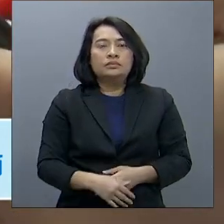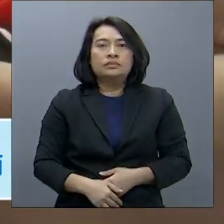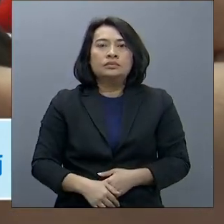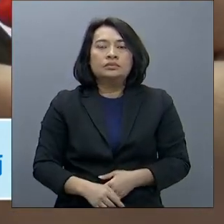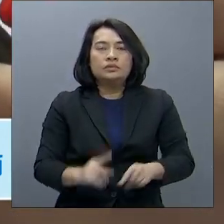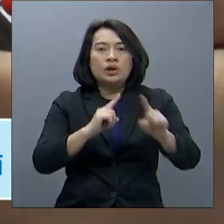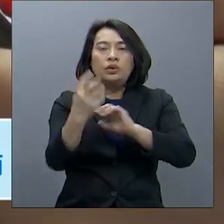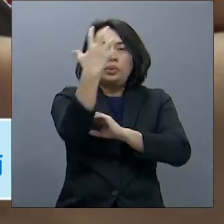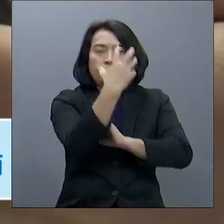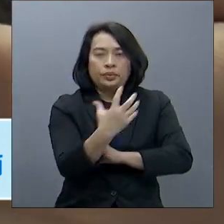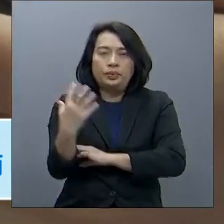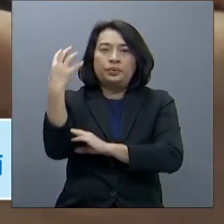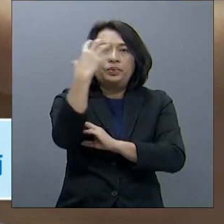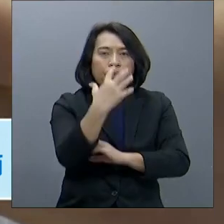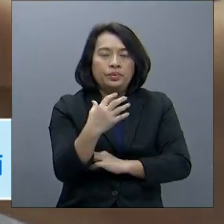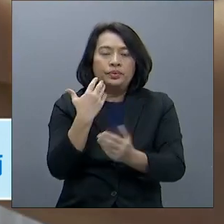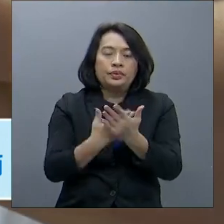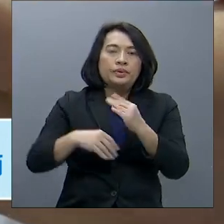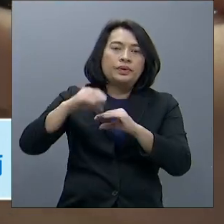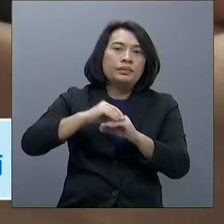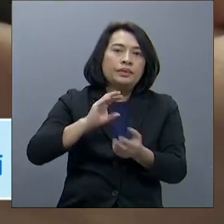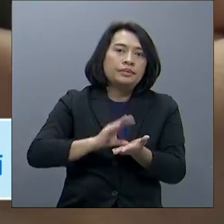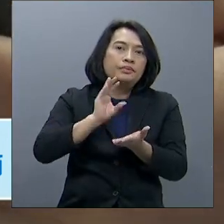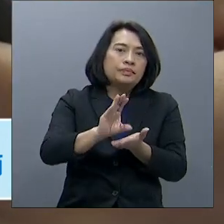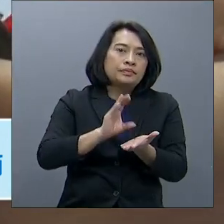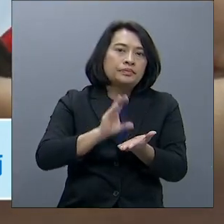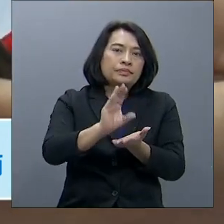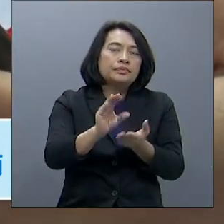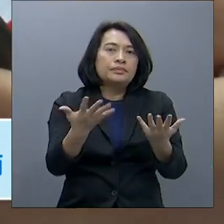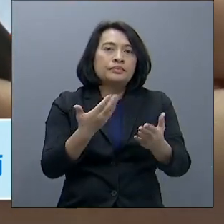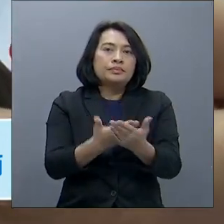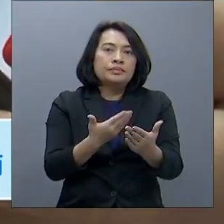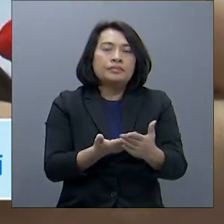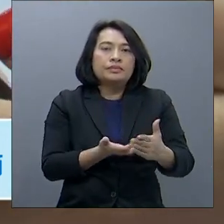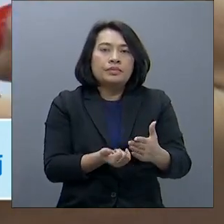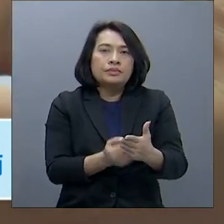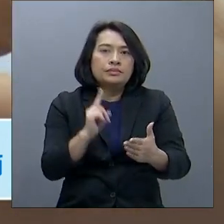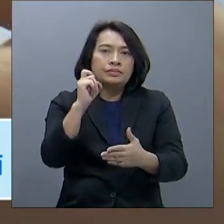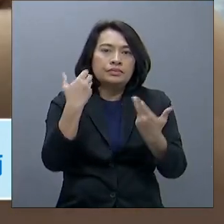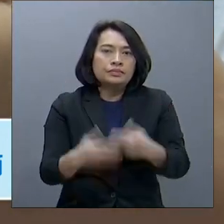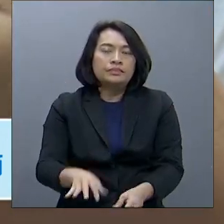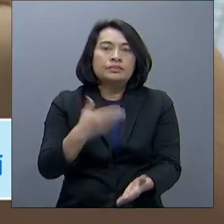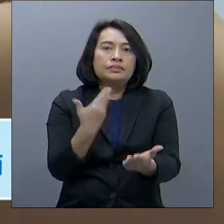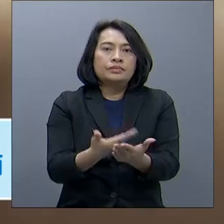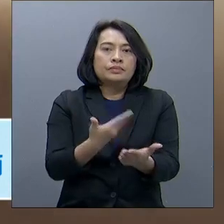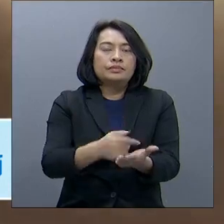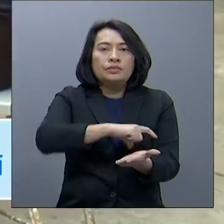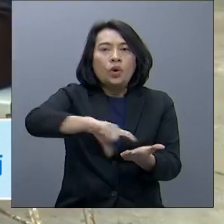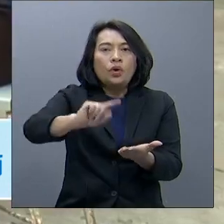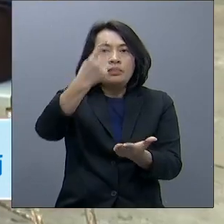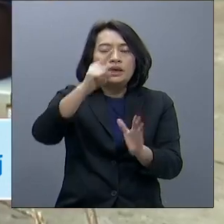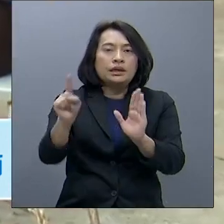น้าวค่ะถ้าหากไม่ลงทุนเพิ่มเหมือนกับคนอื่นๆก็จะถอนเงินไม่ได้เธอจึงได้โอนเงินไปอีกเป็นครั้งที่4